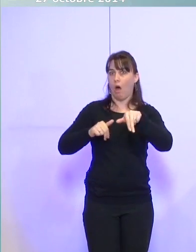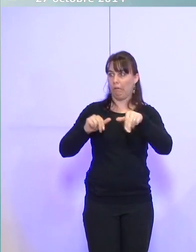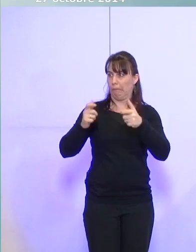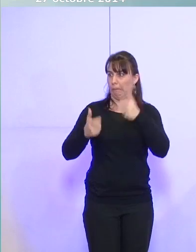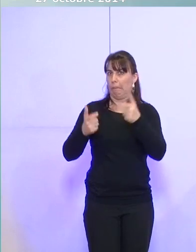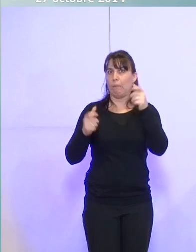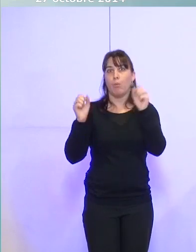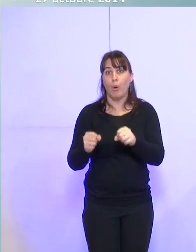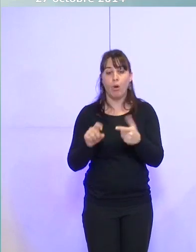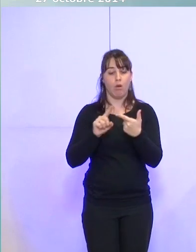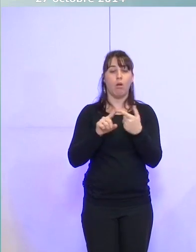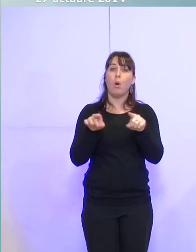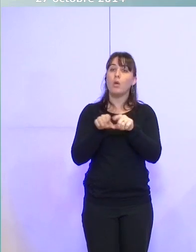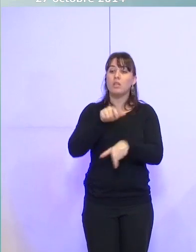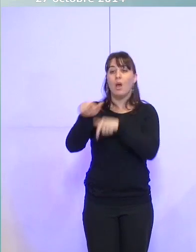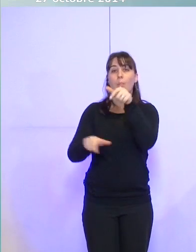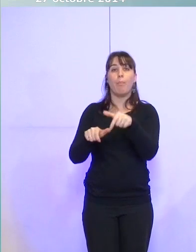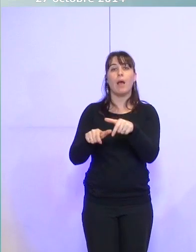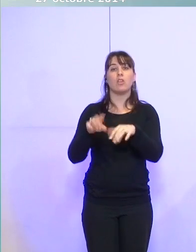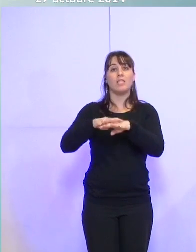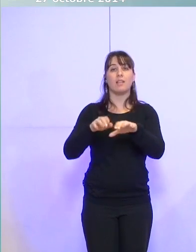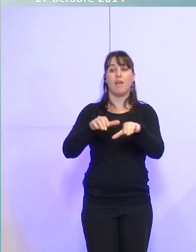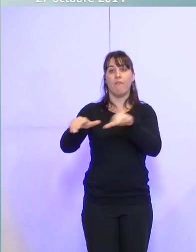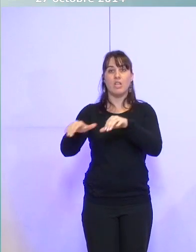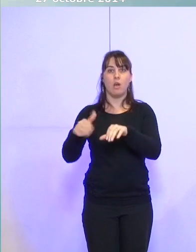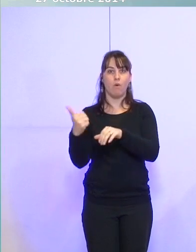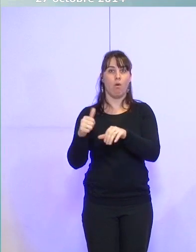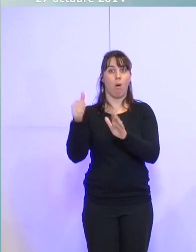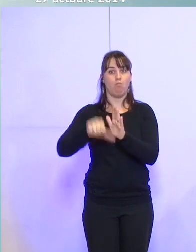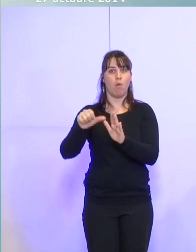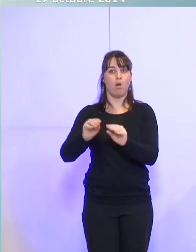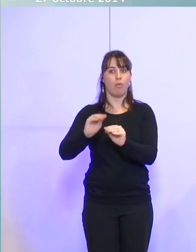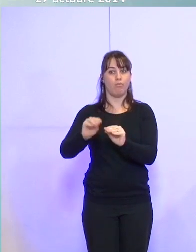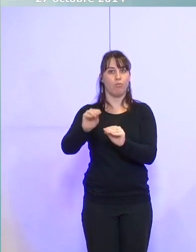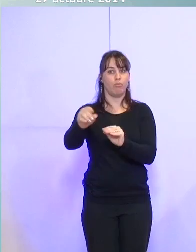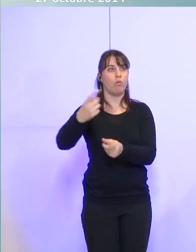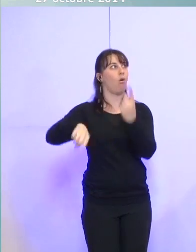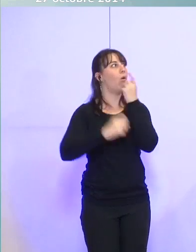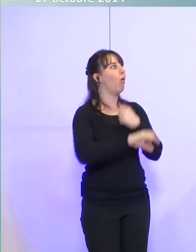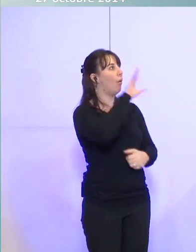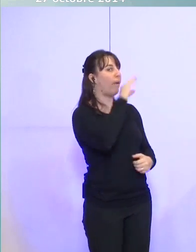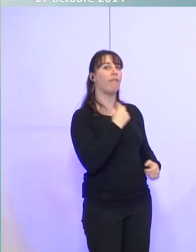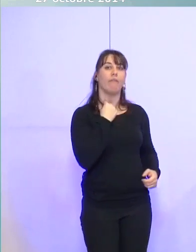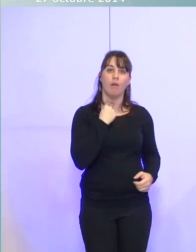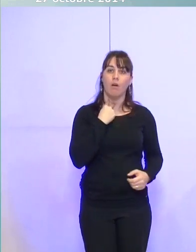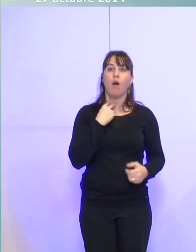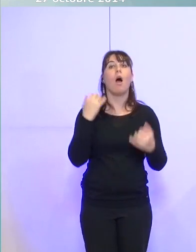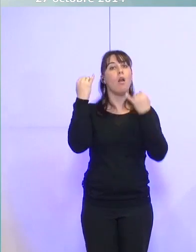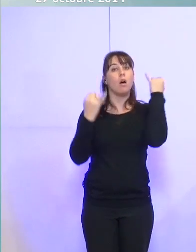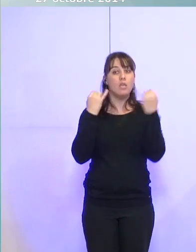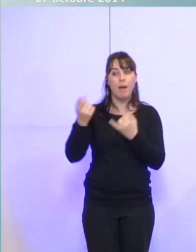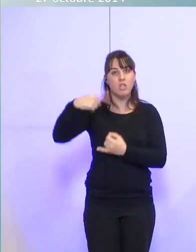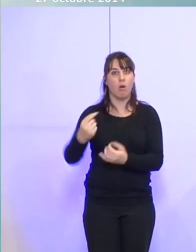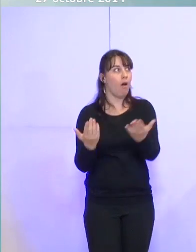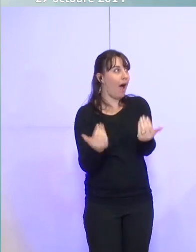D'autre part, elle aurait pénalisé les habitants de la Villeneuve en retardant l'ouverture de plusieurs mois. Qu'aurions-nous dit à ceux qui, dans l'attente